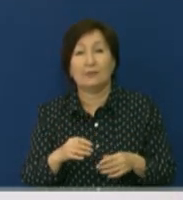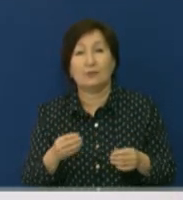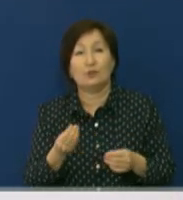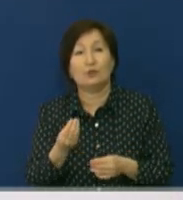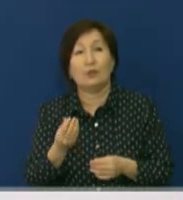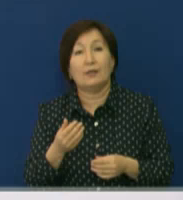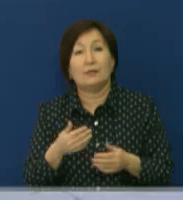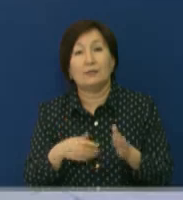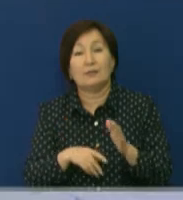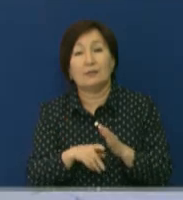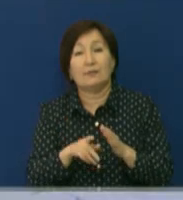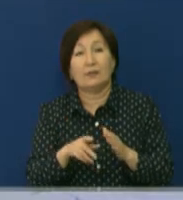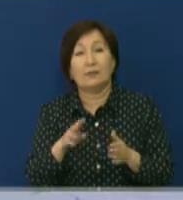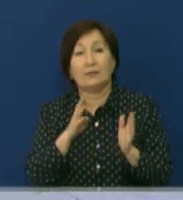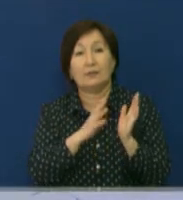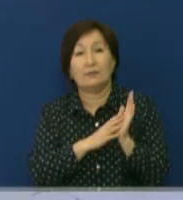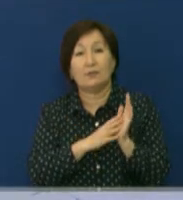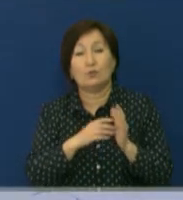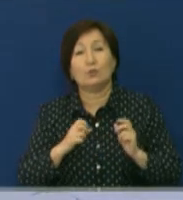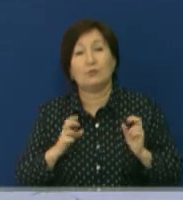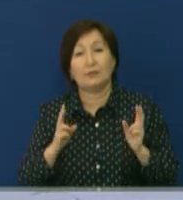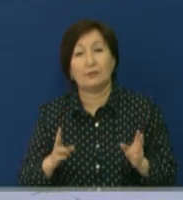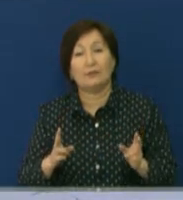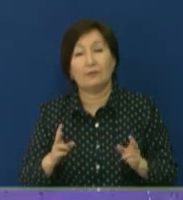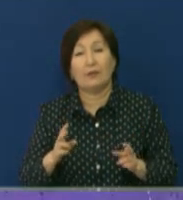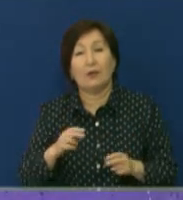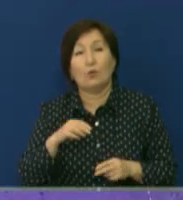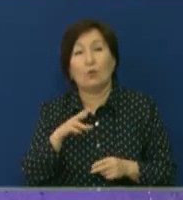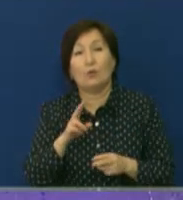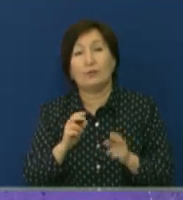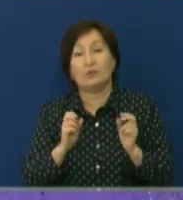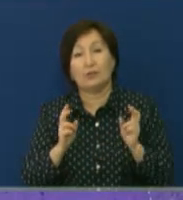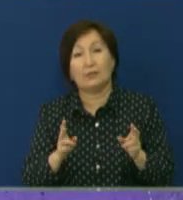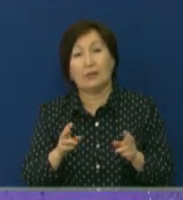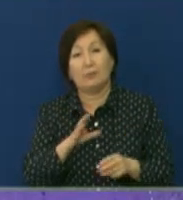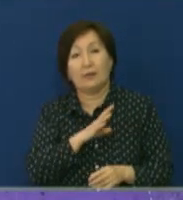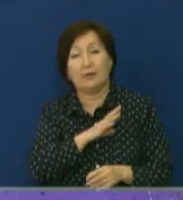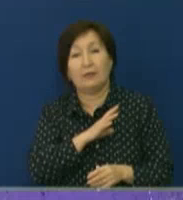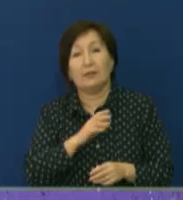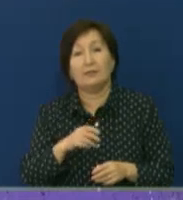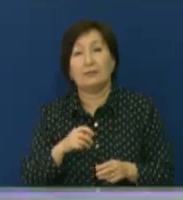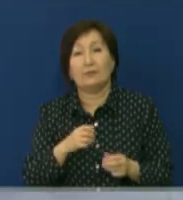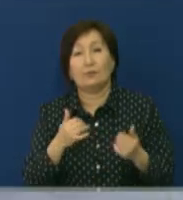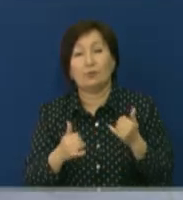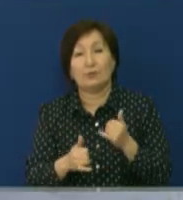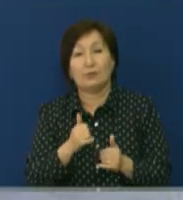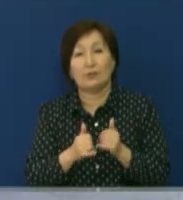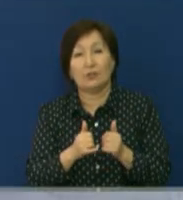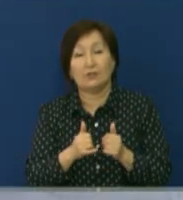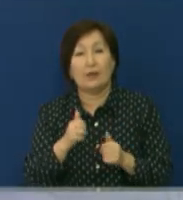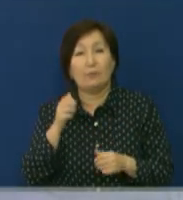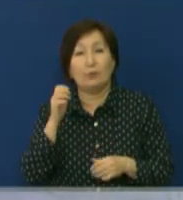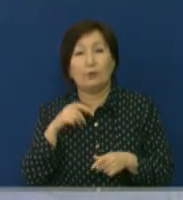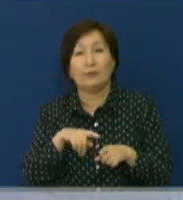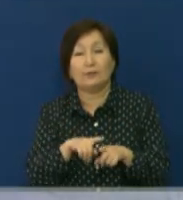9 студентов из 5 профессиональных колледжей восточного казахстана соревнуются в компетенциях электроника и предпринимательский